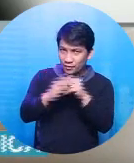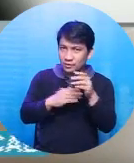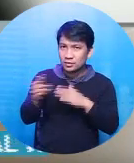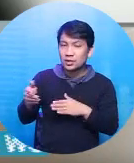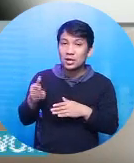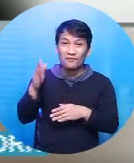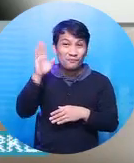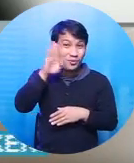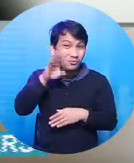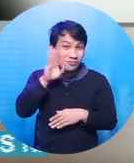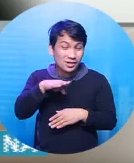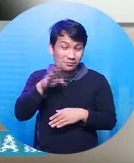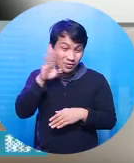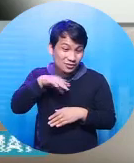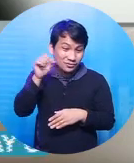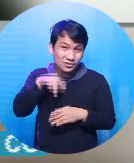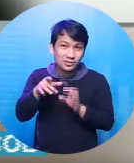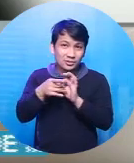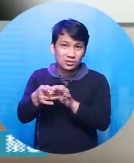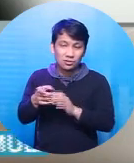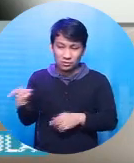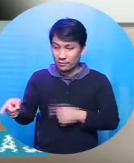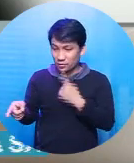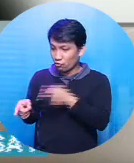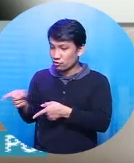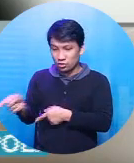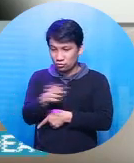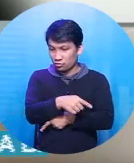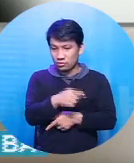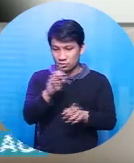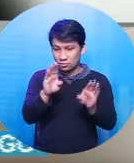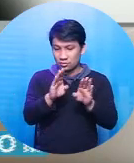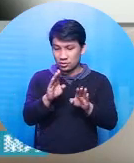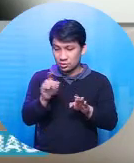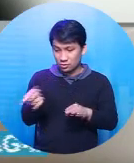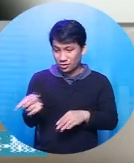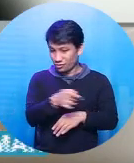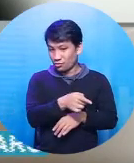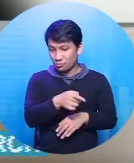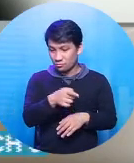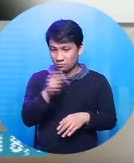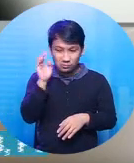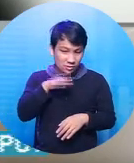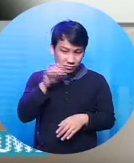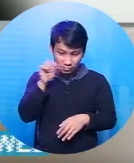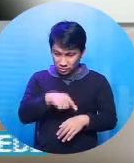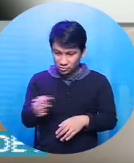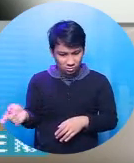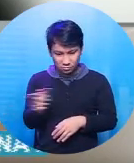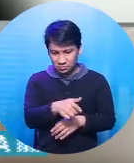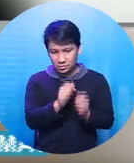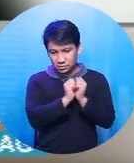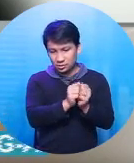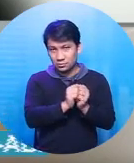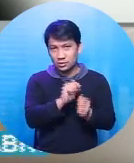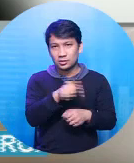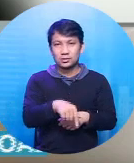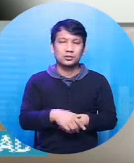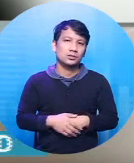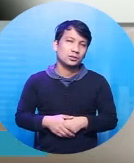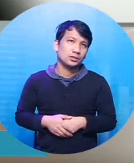bilang magkapatid. Wala hong ganon. Basta, oy, magkapatid kayo, sige, magsama na kayo dyan sa isang bahay. Ganon po nangyari. Hindi